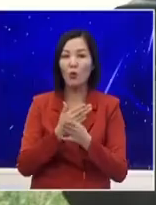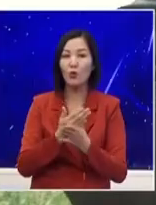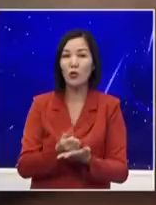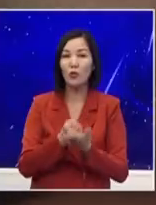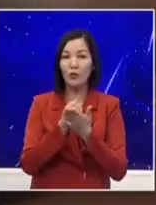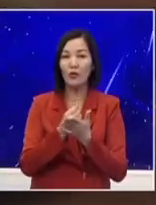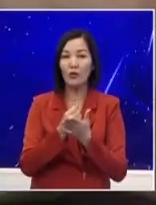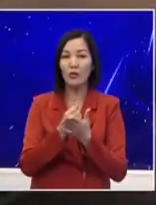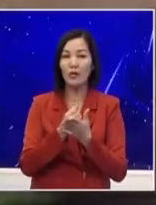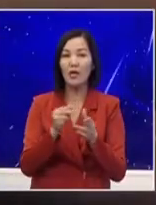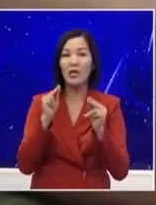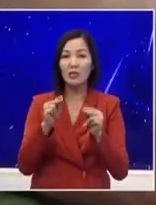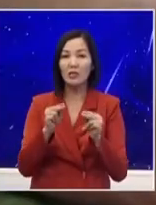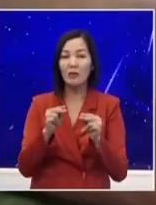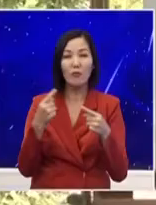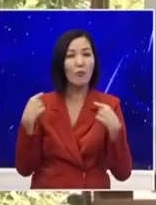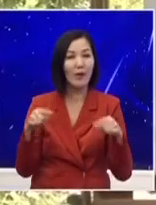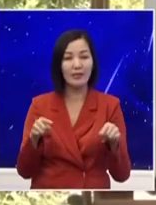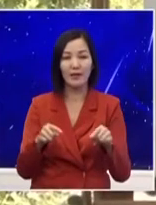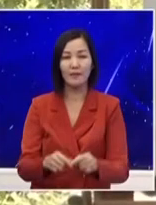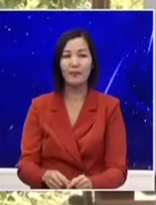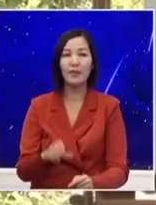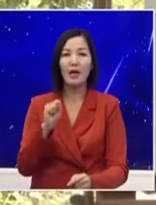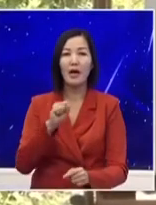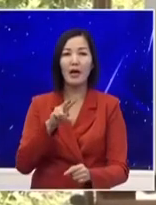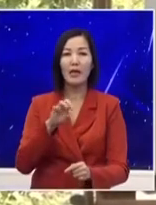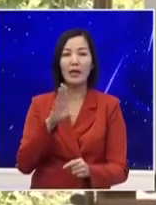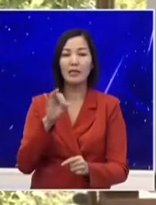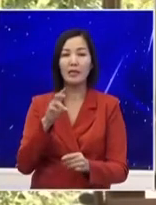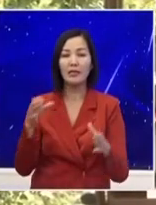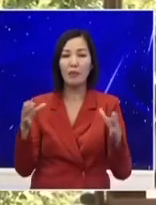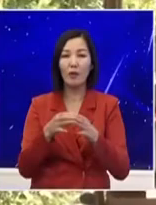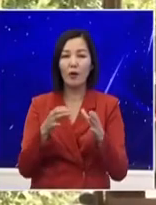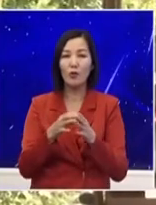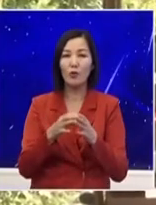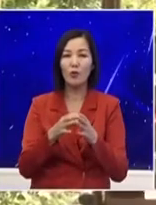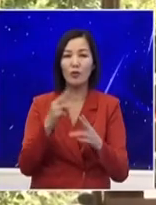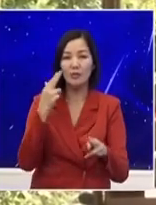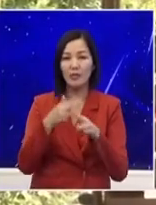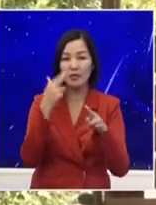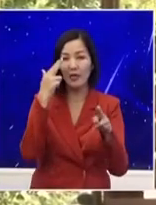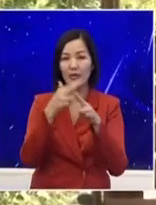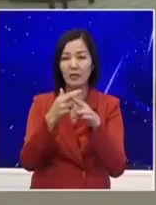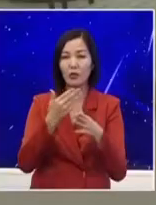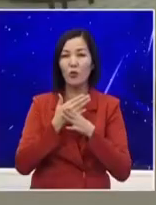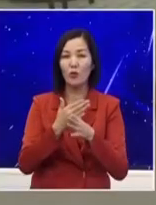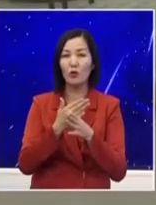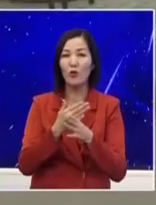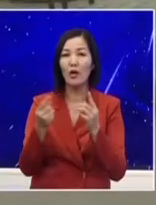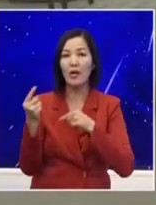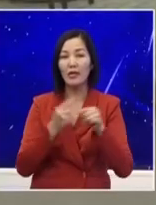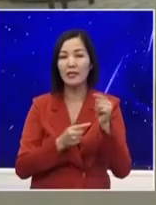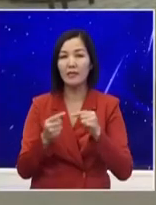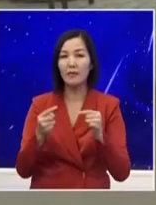кейіп танытады. Шынтуай туында мүлде басқаша. Александр бар күшін ұйымдағы бауыр қарындастарын қолдауға сарп етіпті. Кәсіптен түскен бар